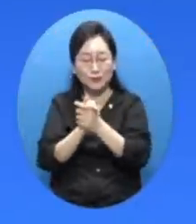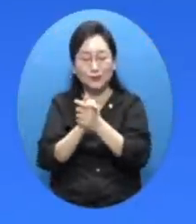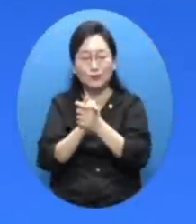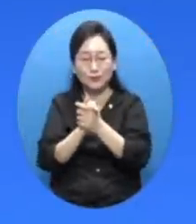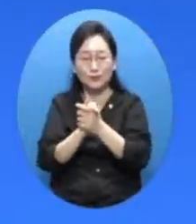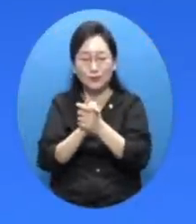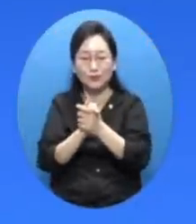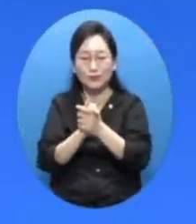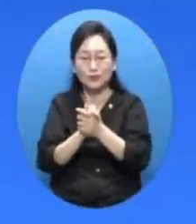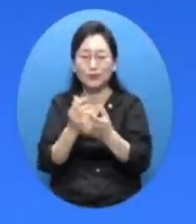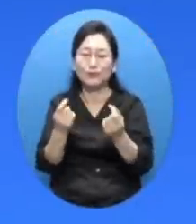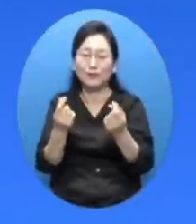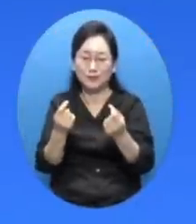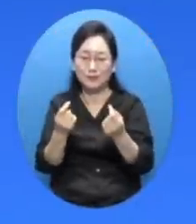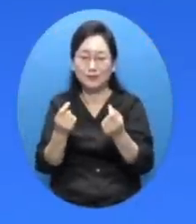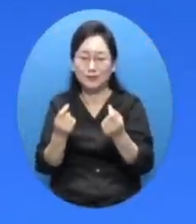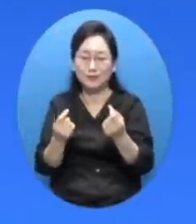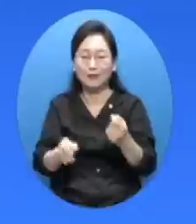우리를